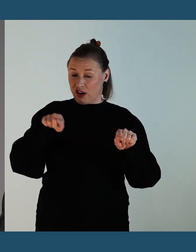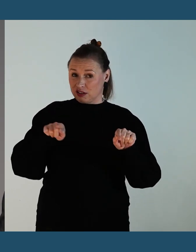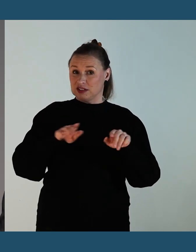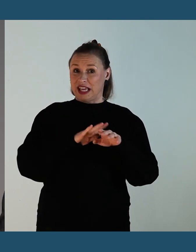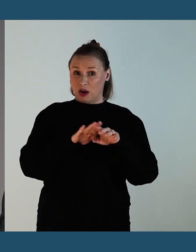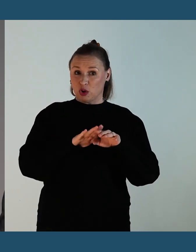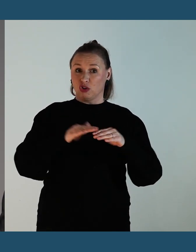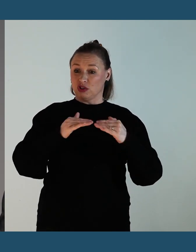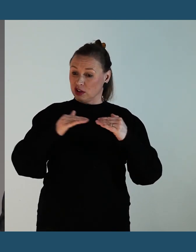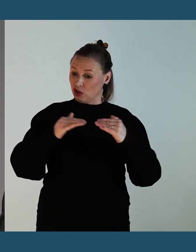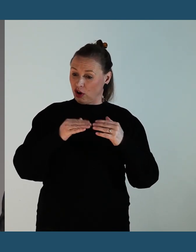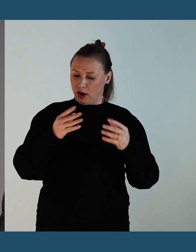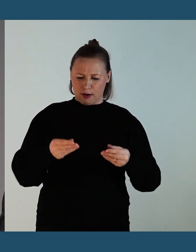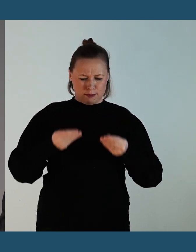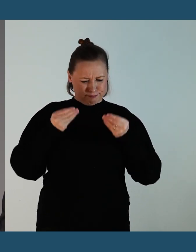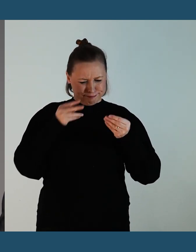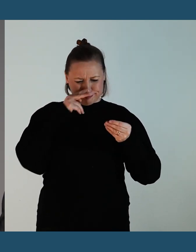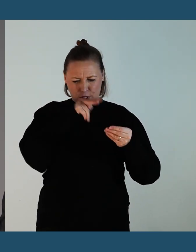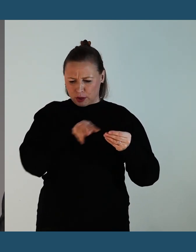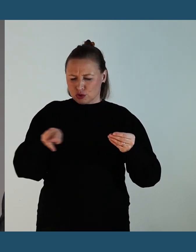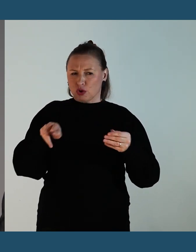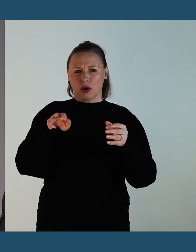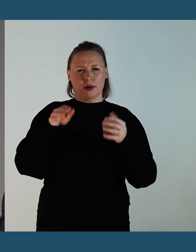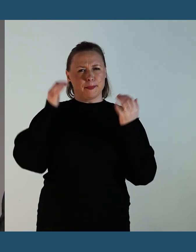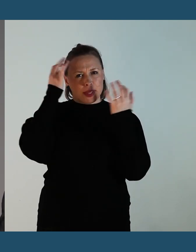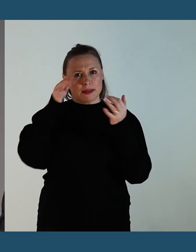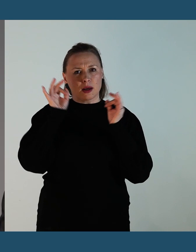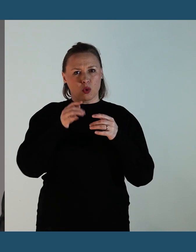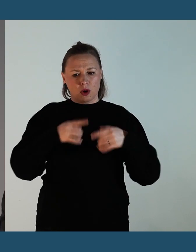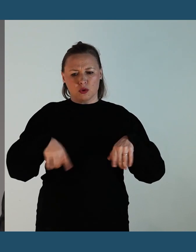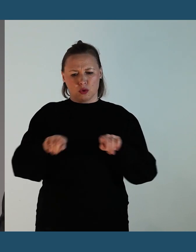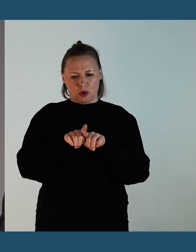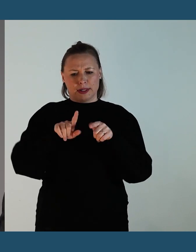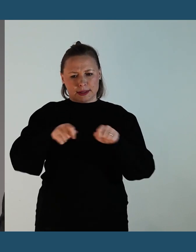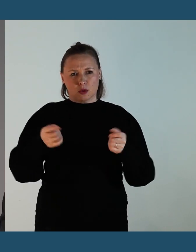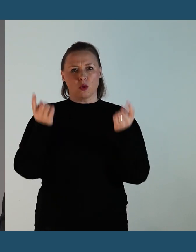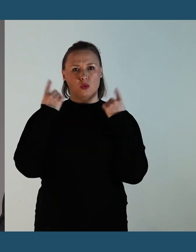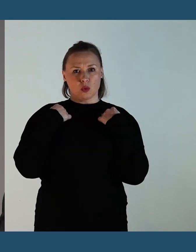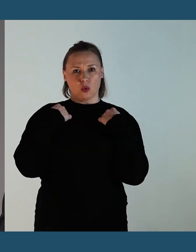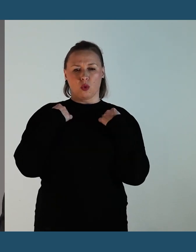se työyhteisö sitoutuu sen yhdenvertaisuuden